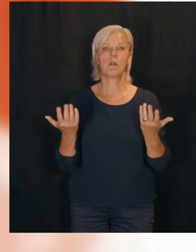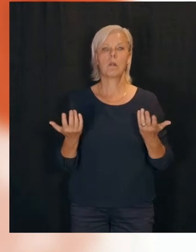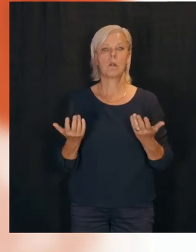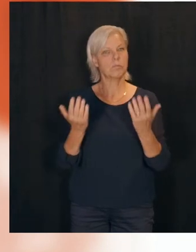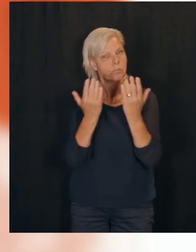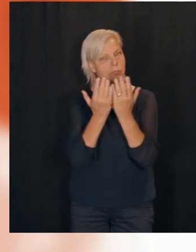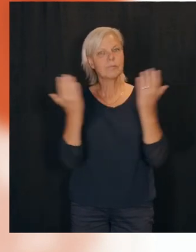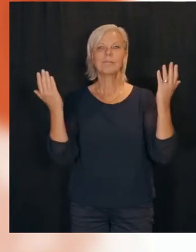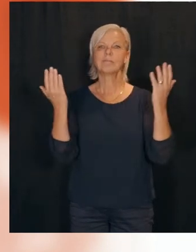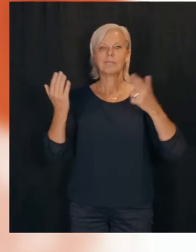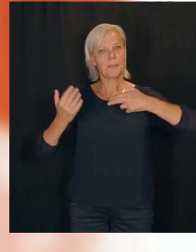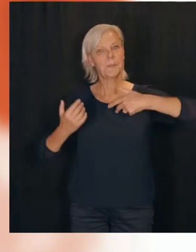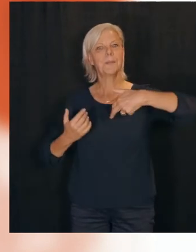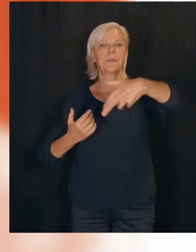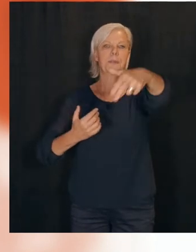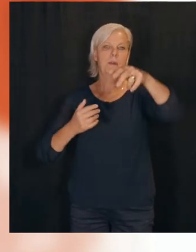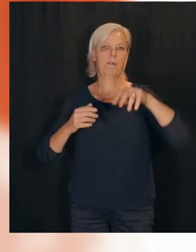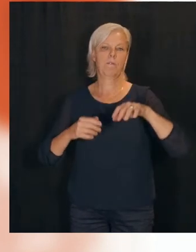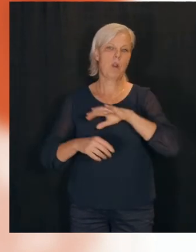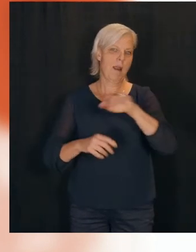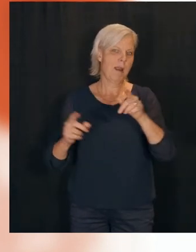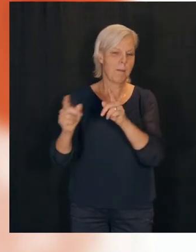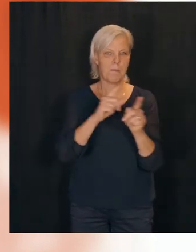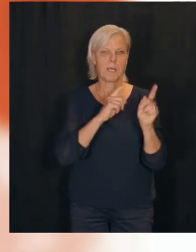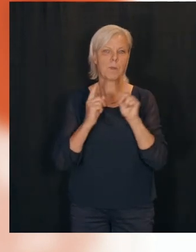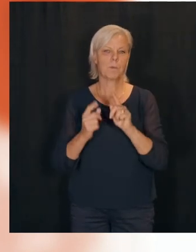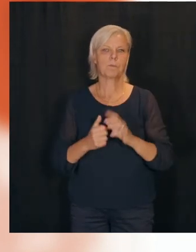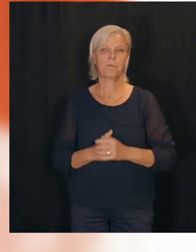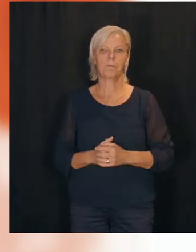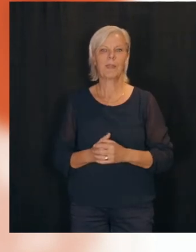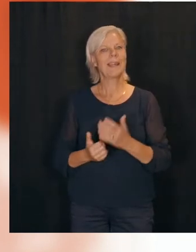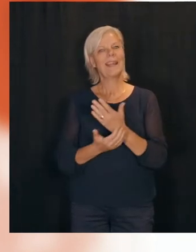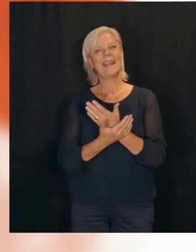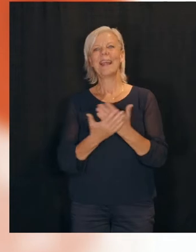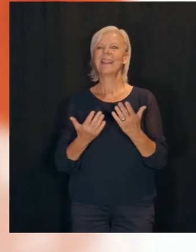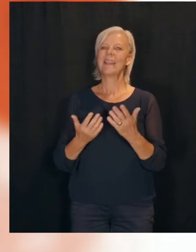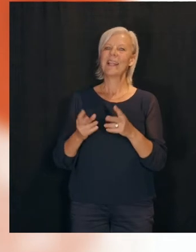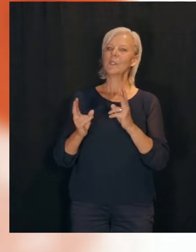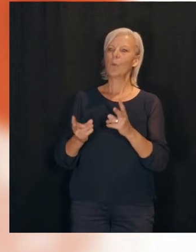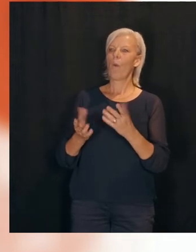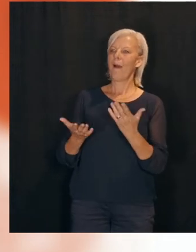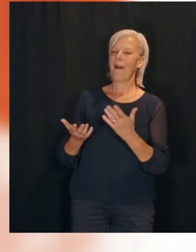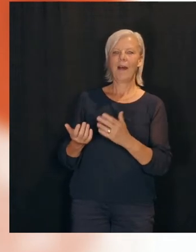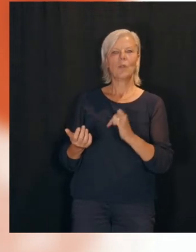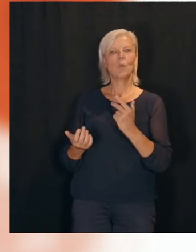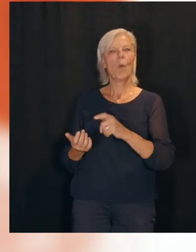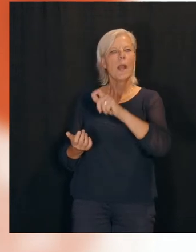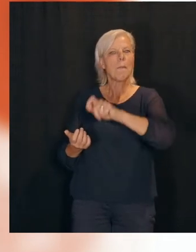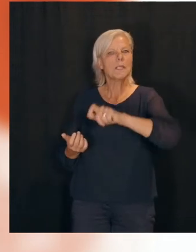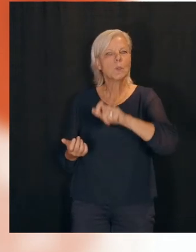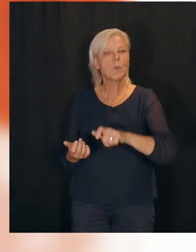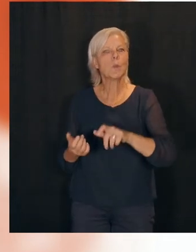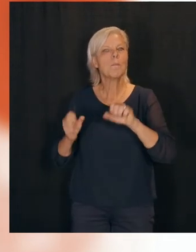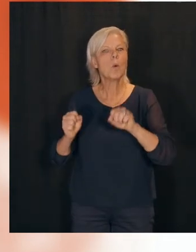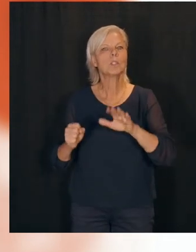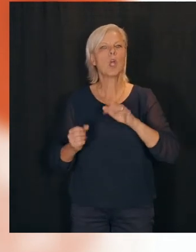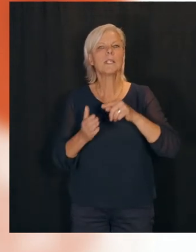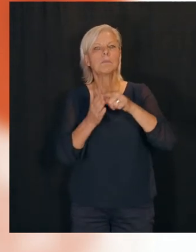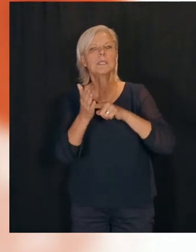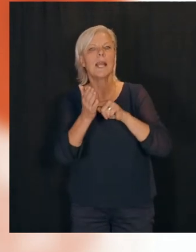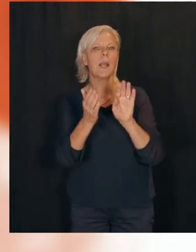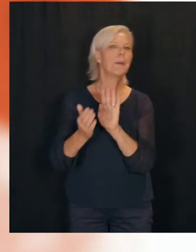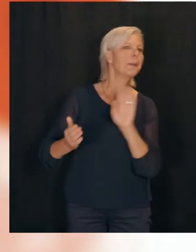så öppnar den sig för alla människor. Det är inte så att att den tvingar några människor att ta en särskild